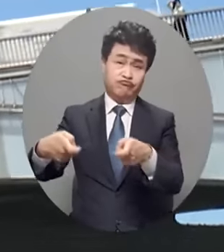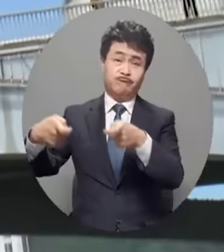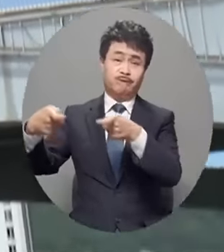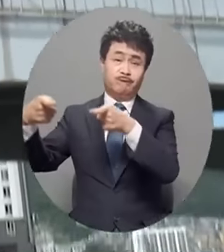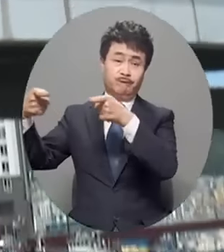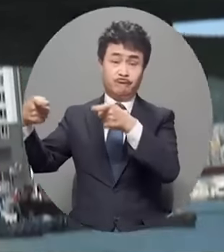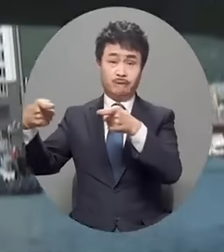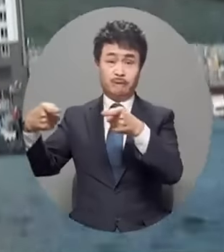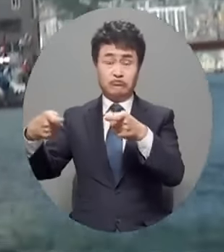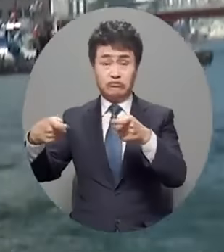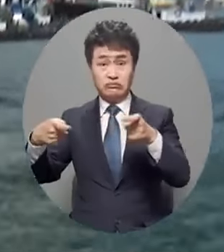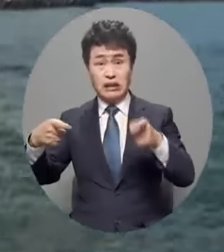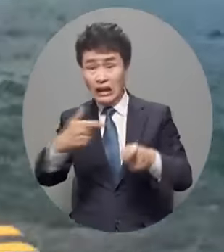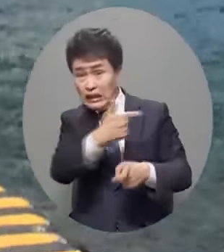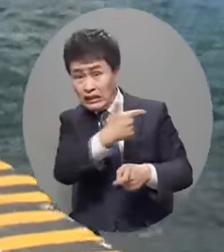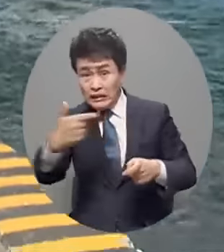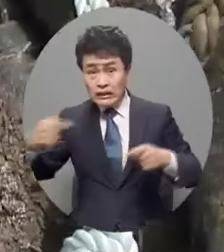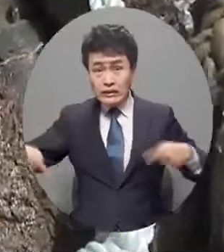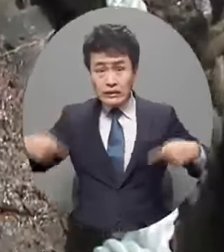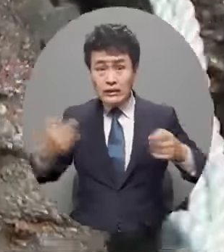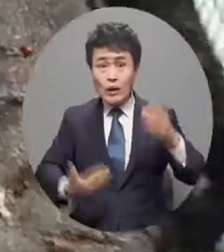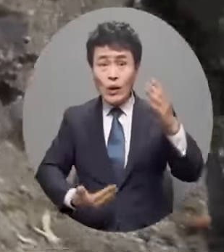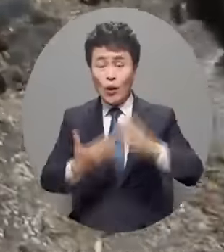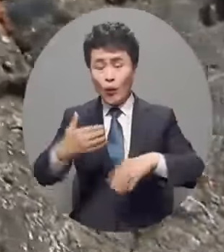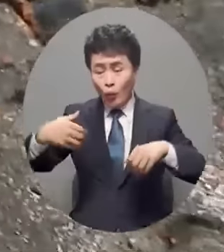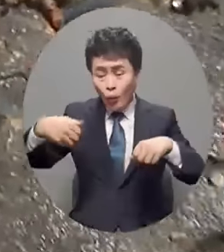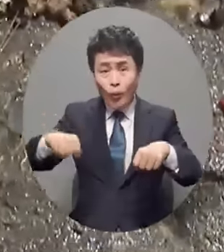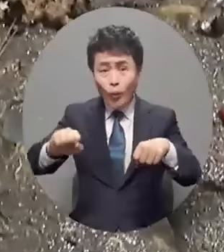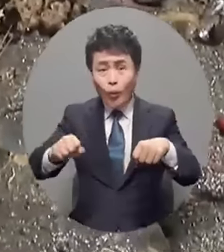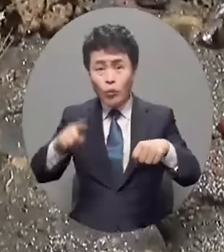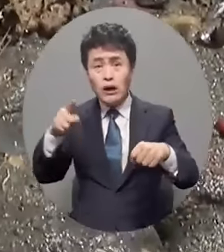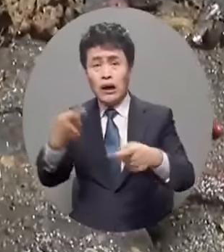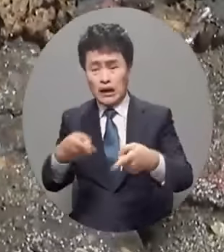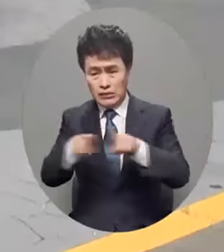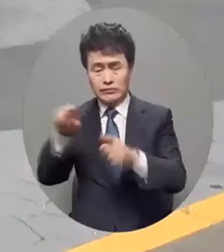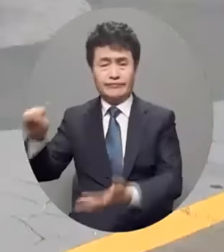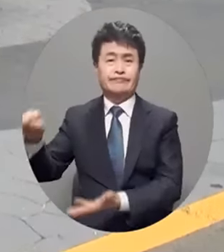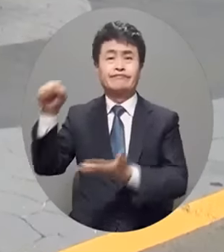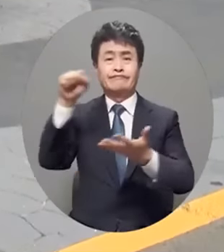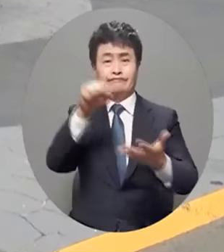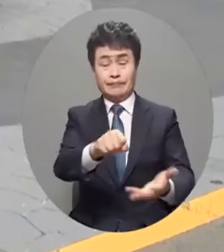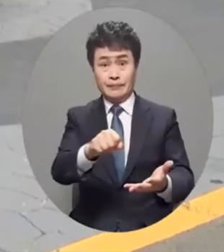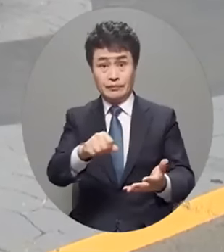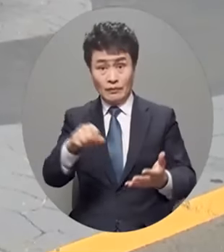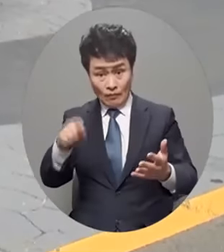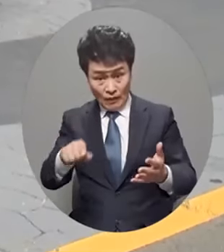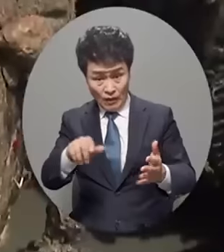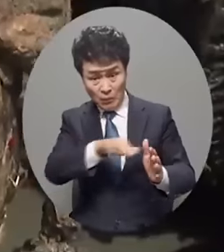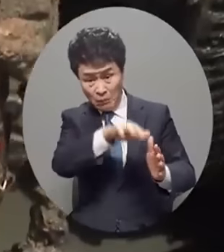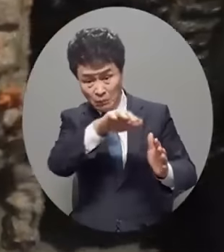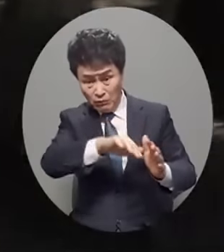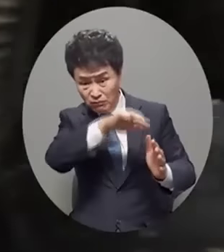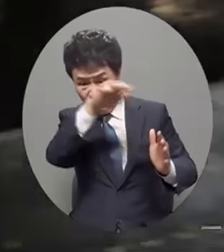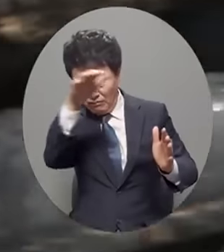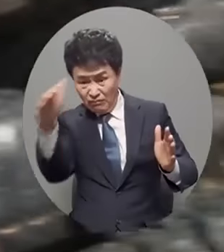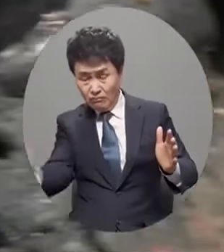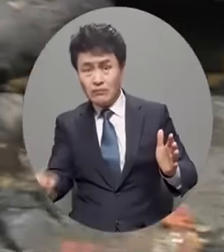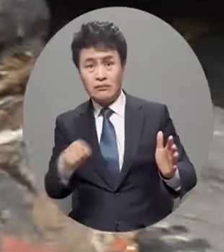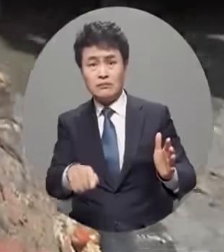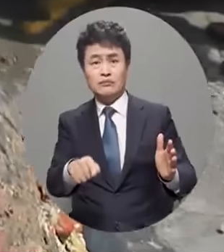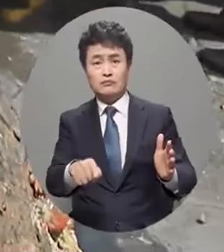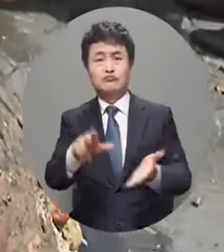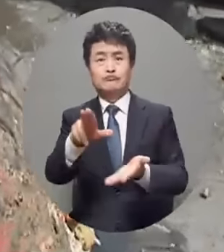대형 타이어들이 계속해서 밑으로 나오고 오토바이도 한 대 같이 딸려 나옵니다. 금세 부두가 한 켠을 가득 메웁니다.